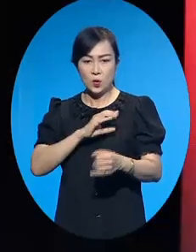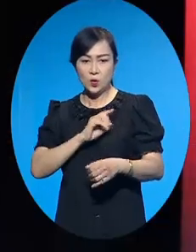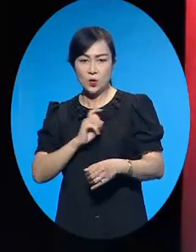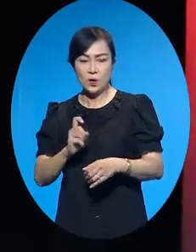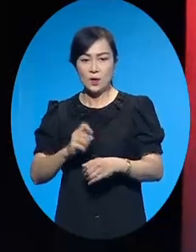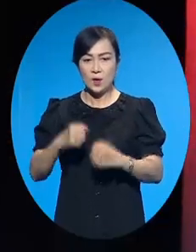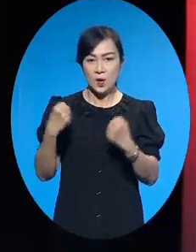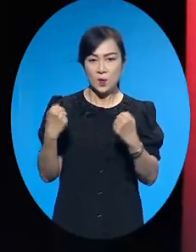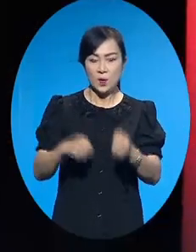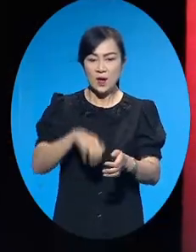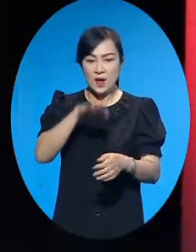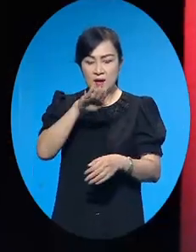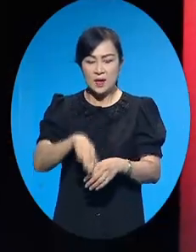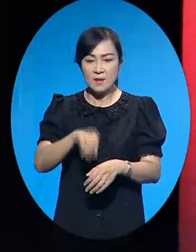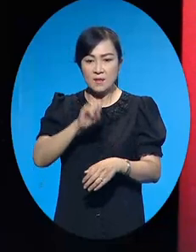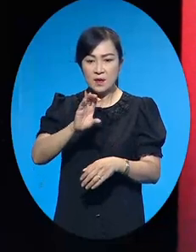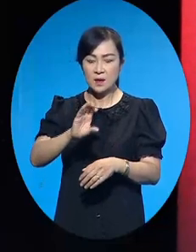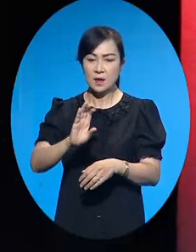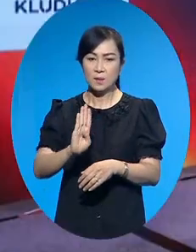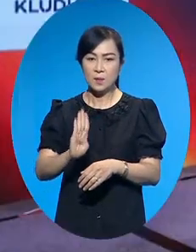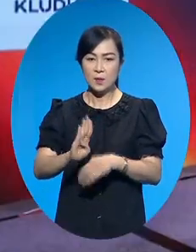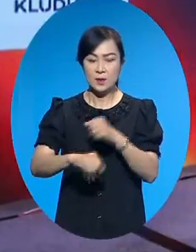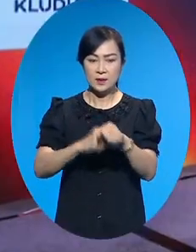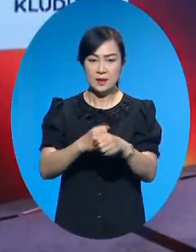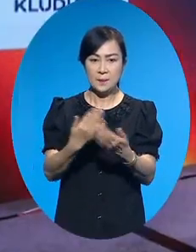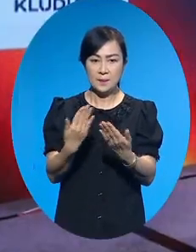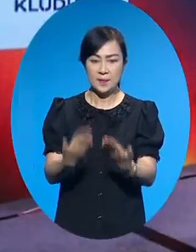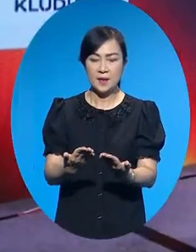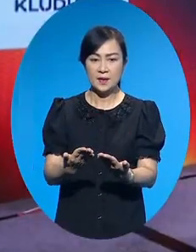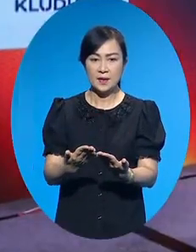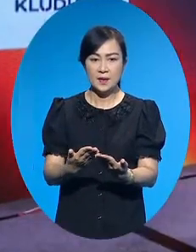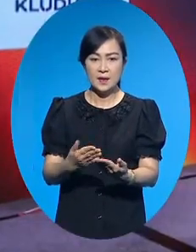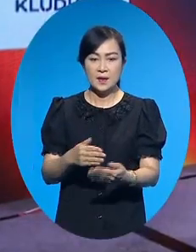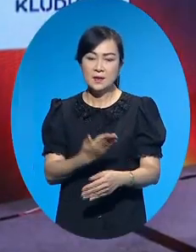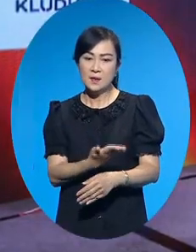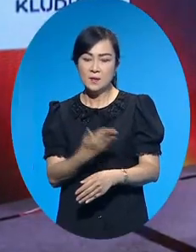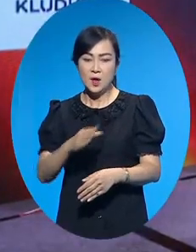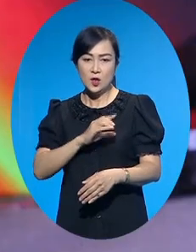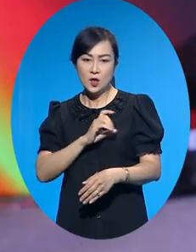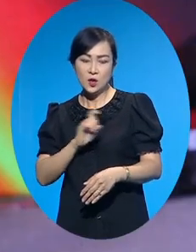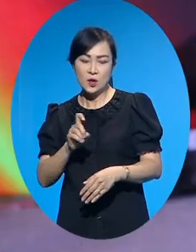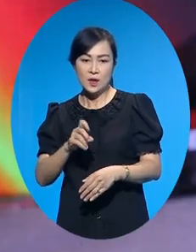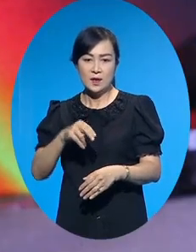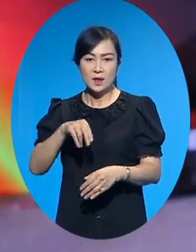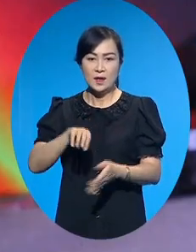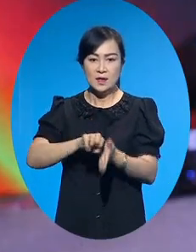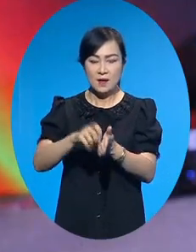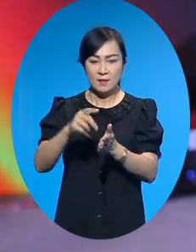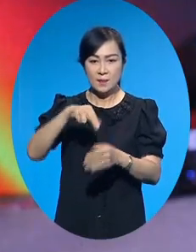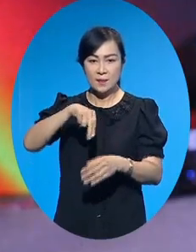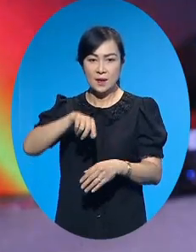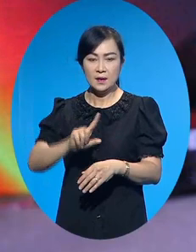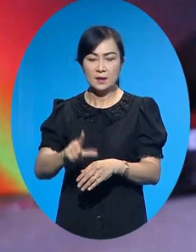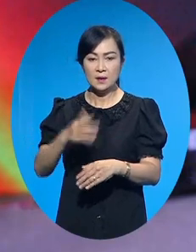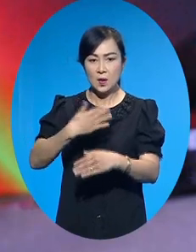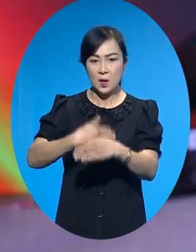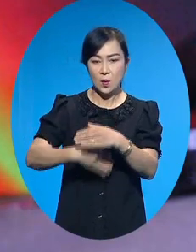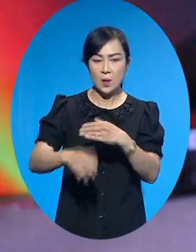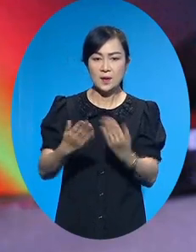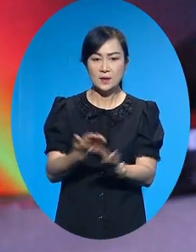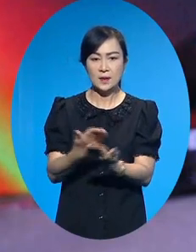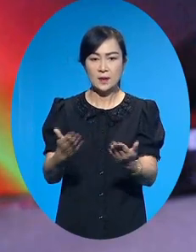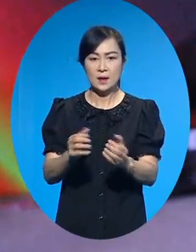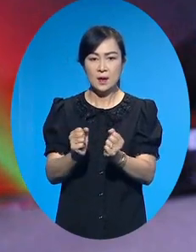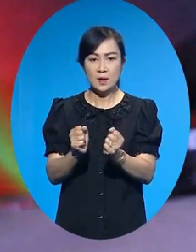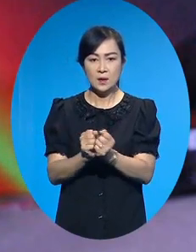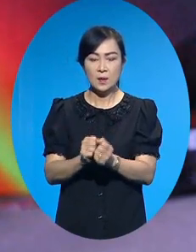sức khỏe và giảm phát thải carbon. Năm nay, chúng tôi quyết định chọn chủ đề giảm phát thải và giải pháp năng lượng. Cụ thể, thông qua mô hình triển lãm với sự